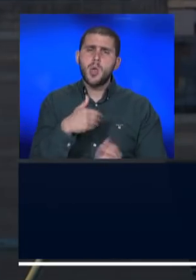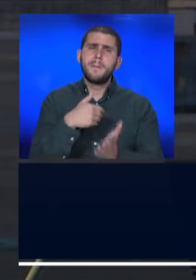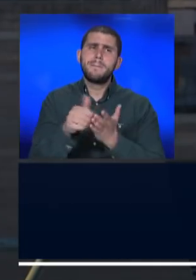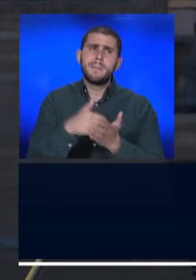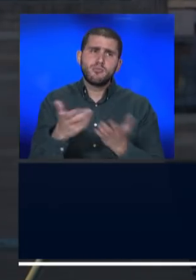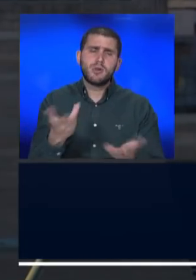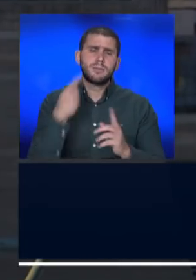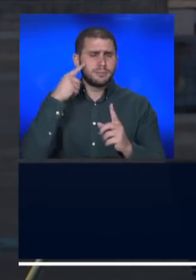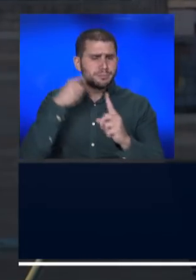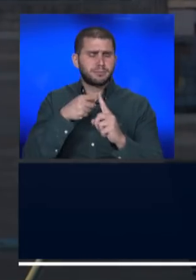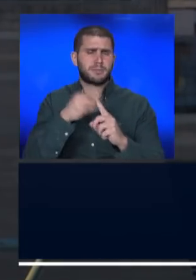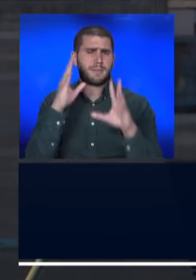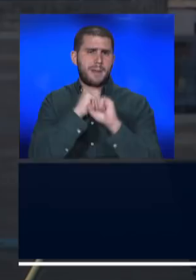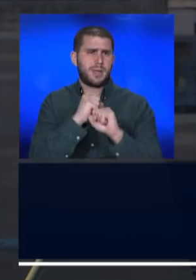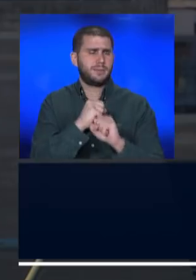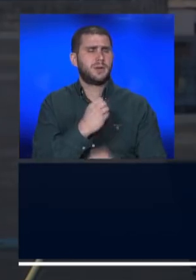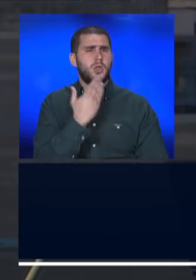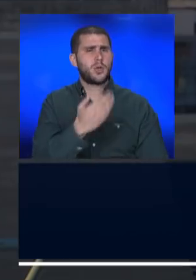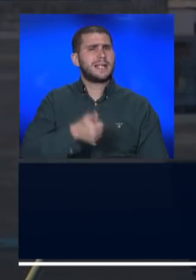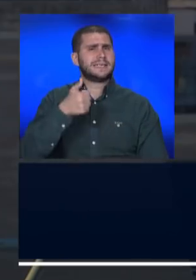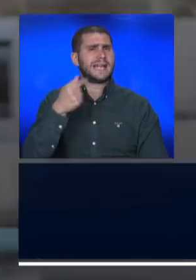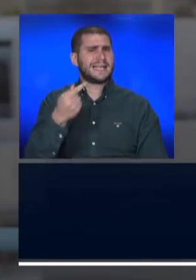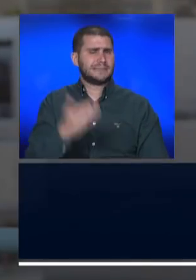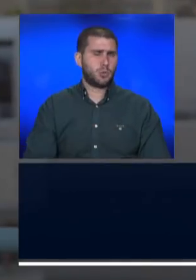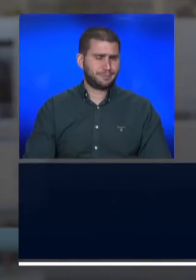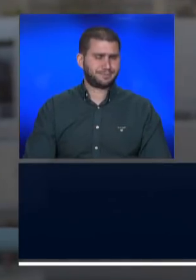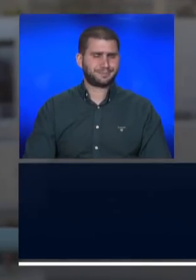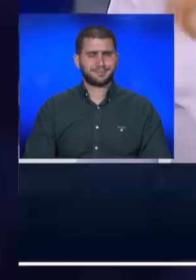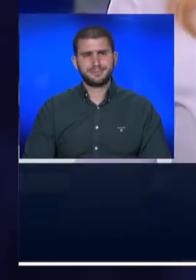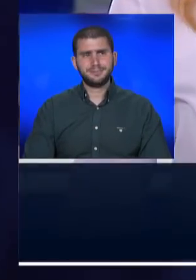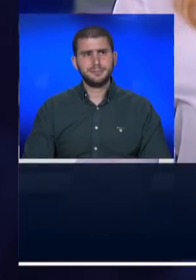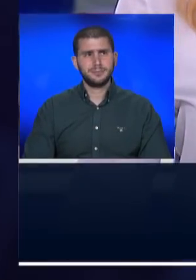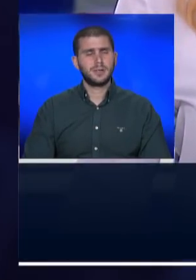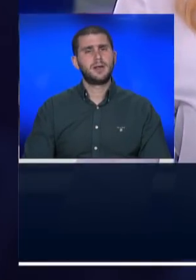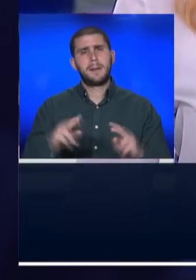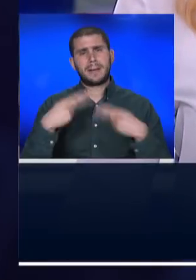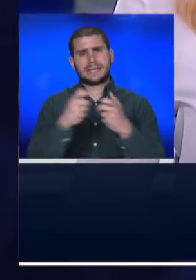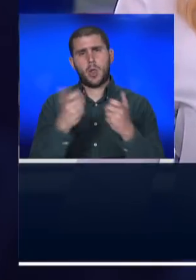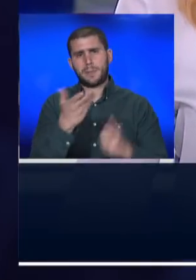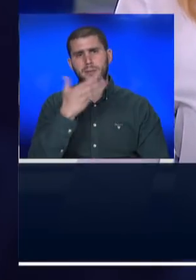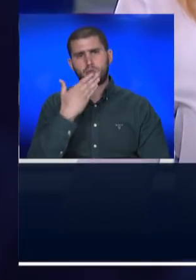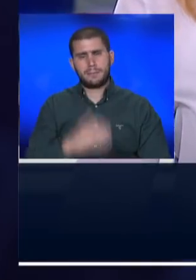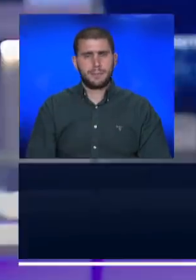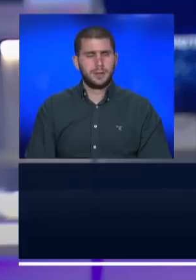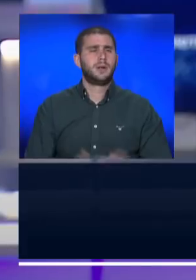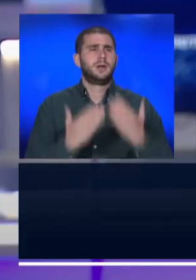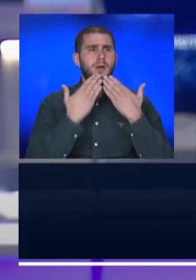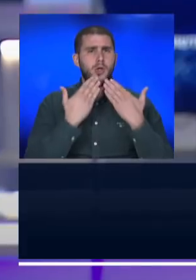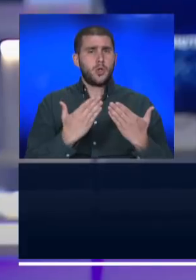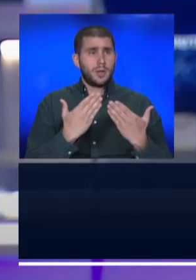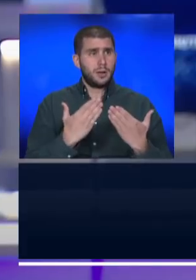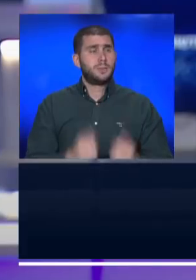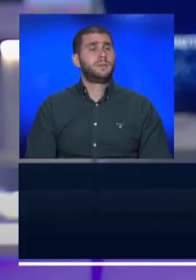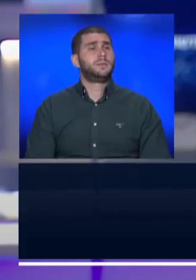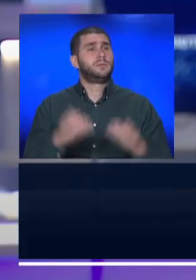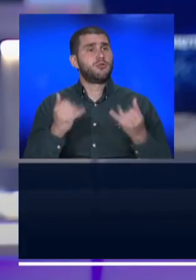שר איתן גינסבורג, תודה רבה שבאת אלינו. תודה רבה, ערב טוב. מיכל, חזרה אלייך. תודה רבה לכם אסף, ואנחנו ממשיכים